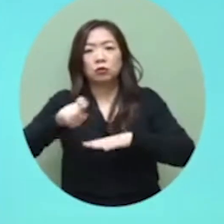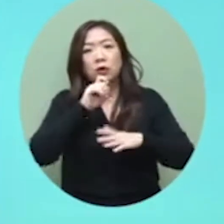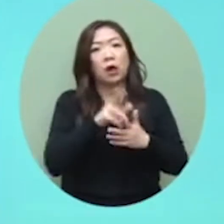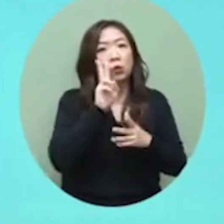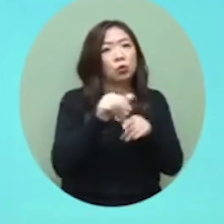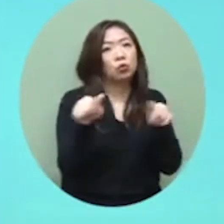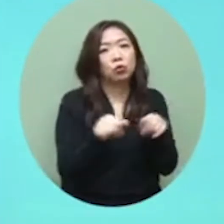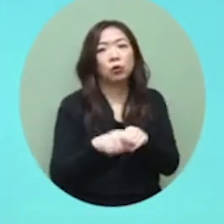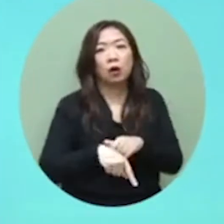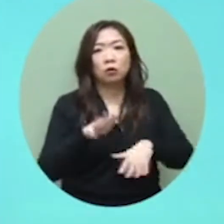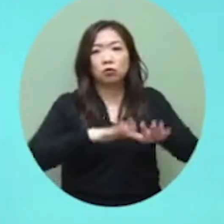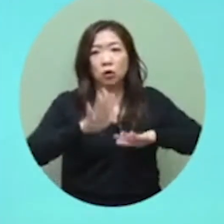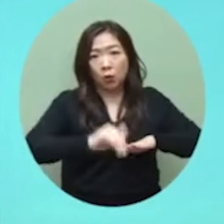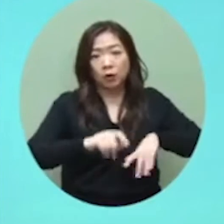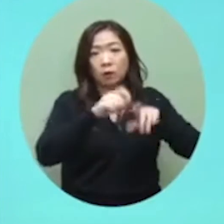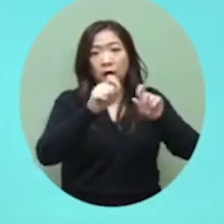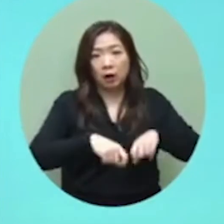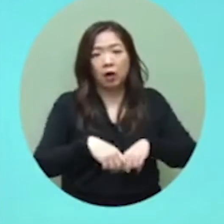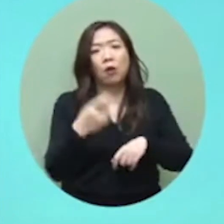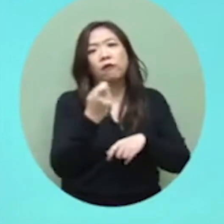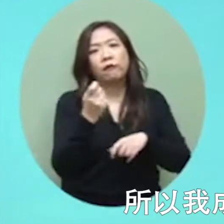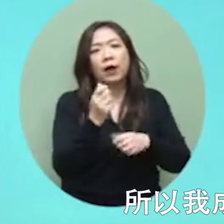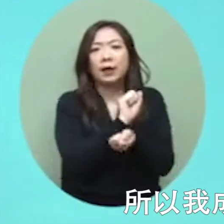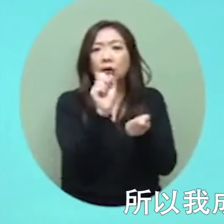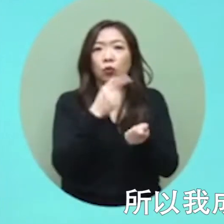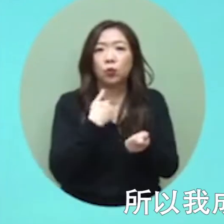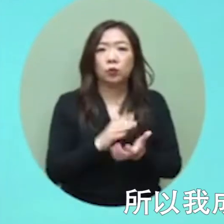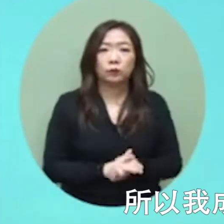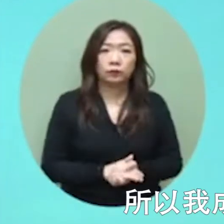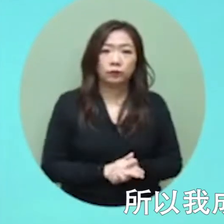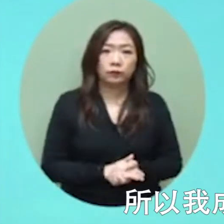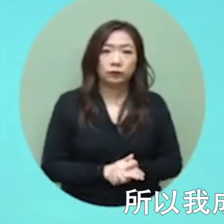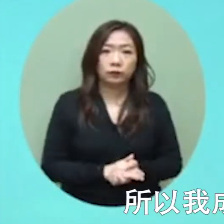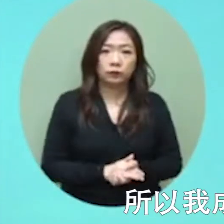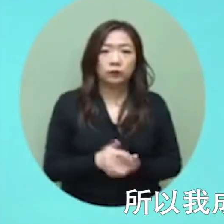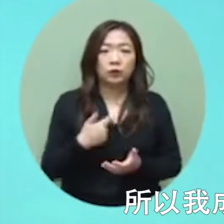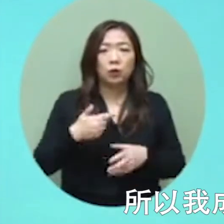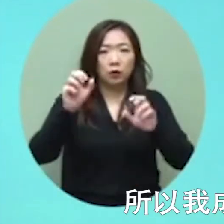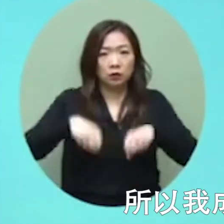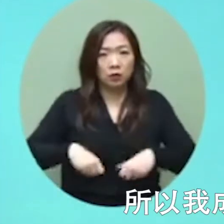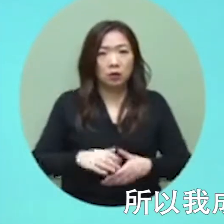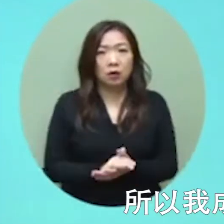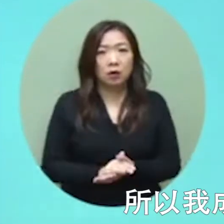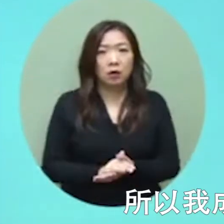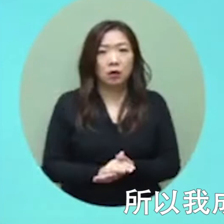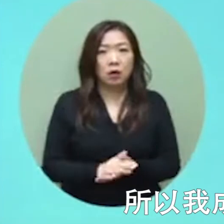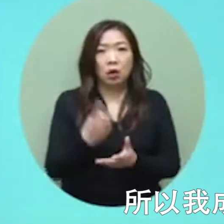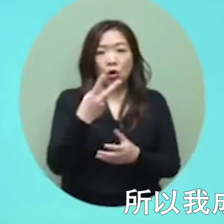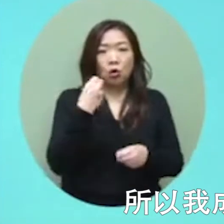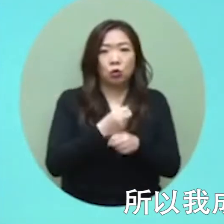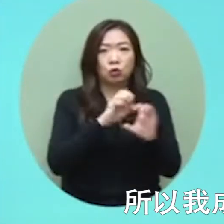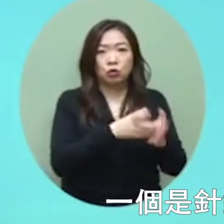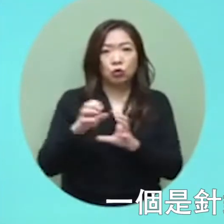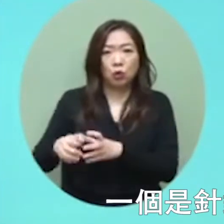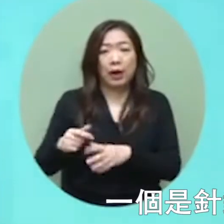短期可以處理到的，當然我們會盡快處理。所以我是成立兩個工作組，在政綱已